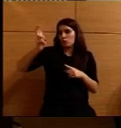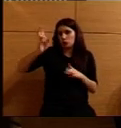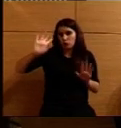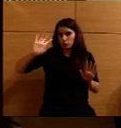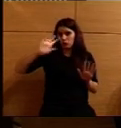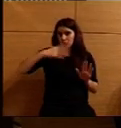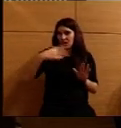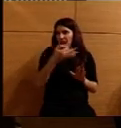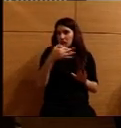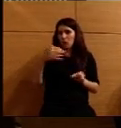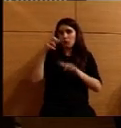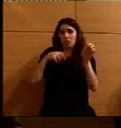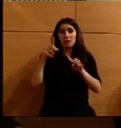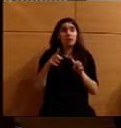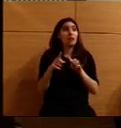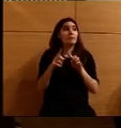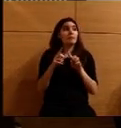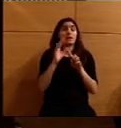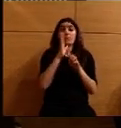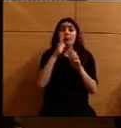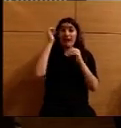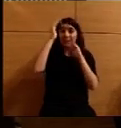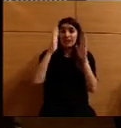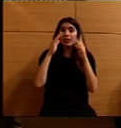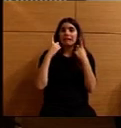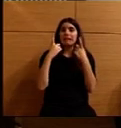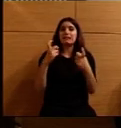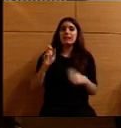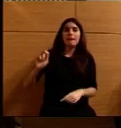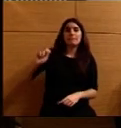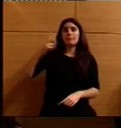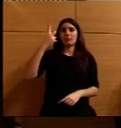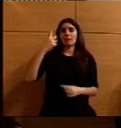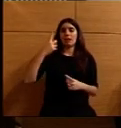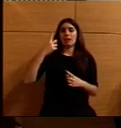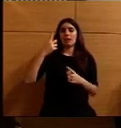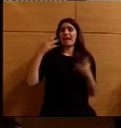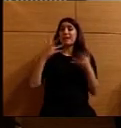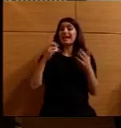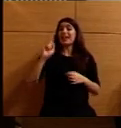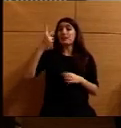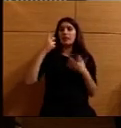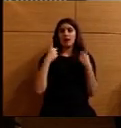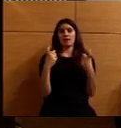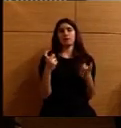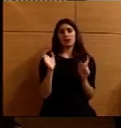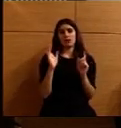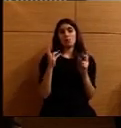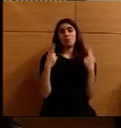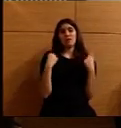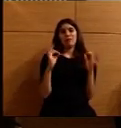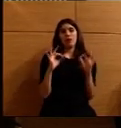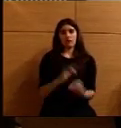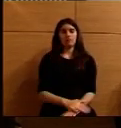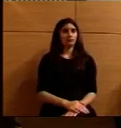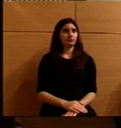es considera adequat, conforme diu en la moció, per a que s'atenga necessitats de primera, emergències de primera necessitat